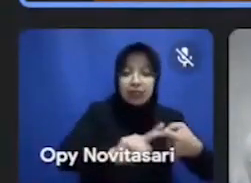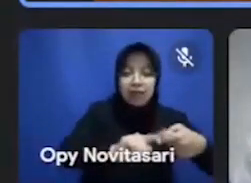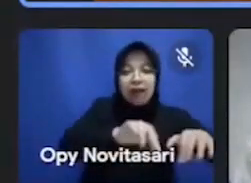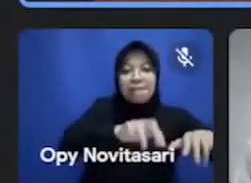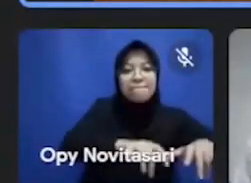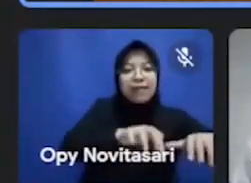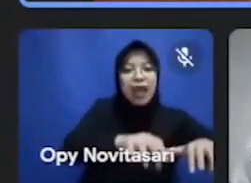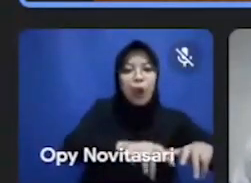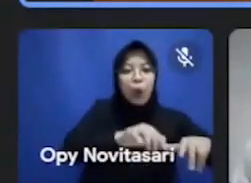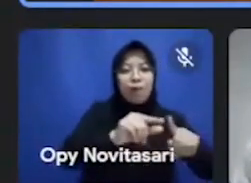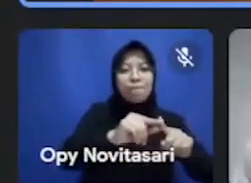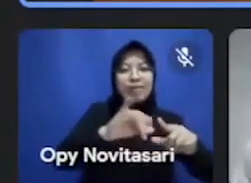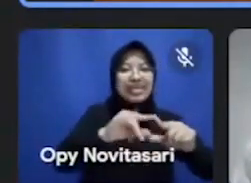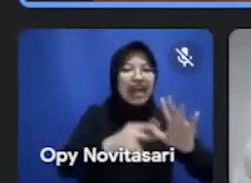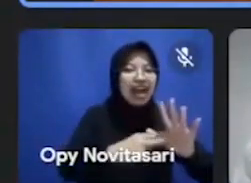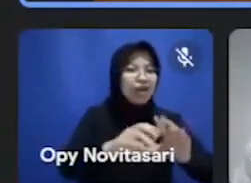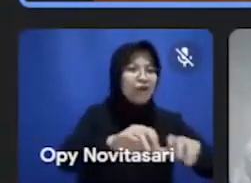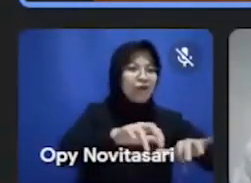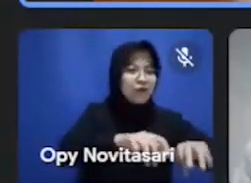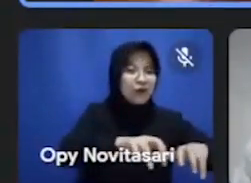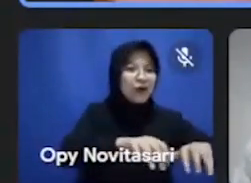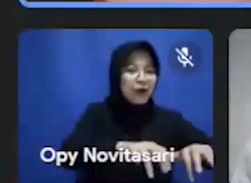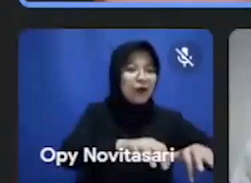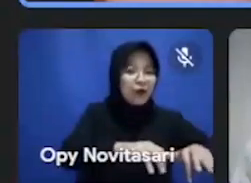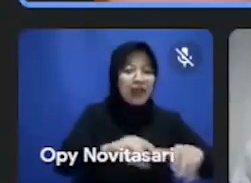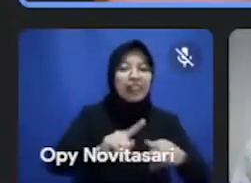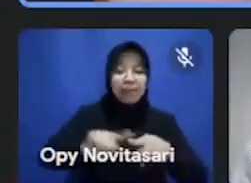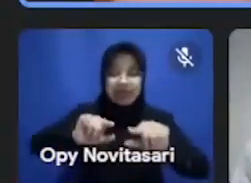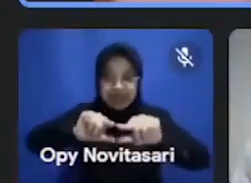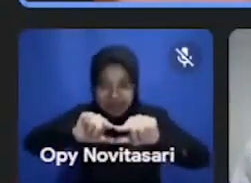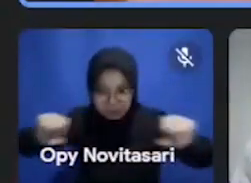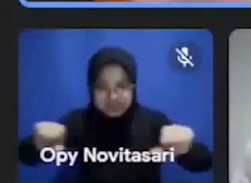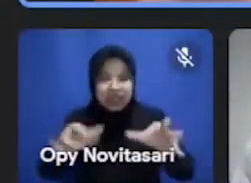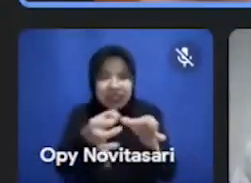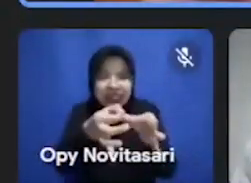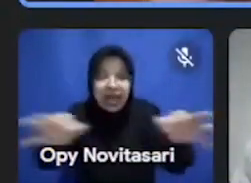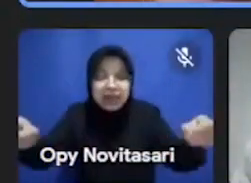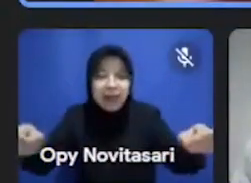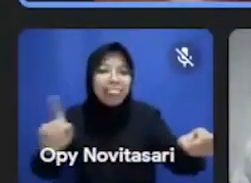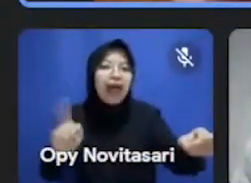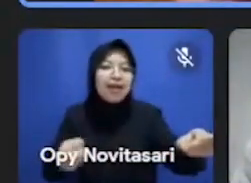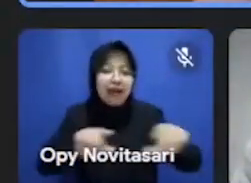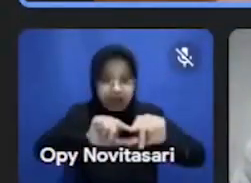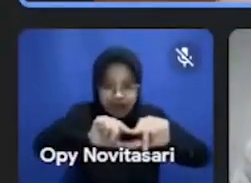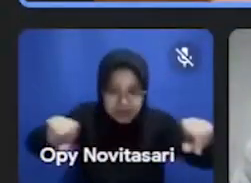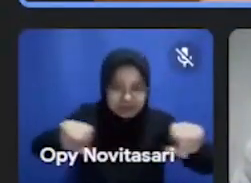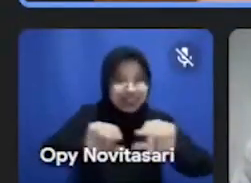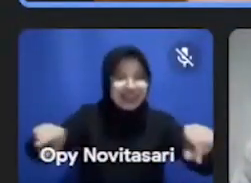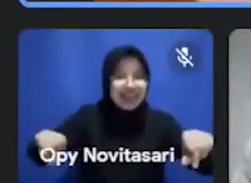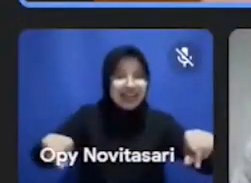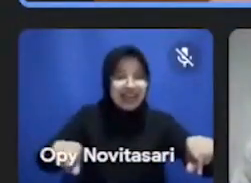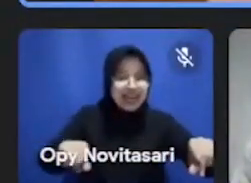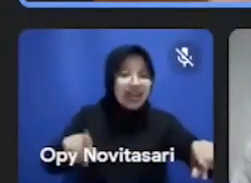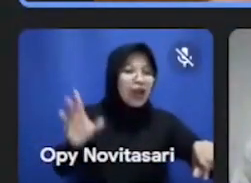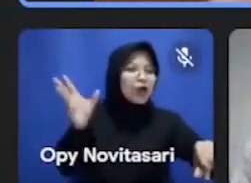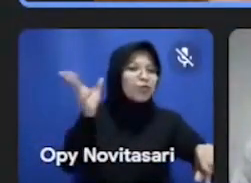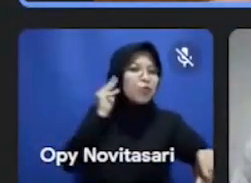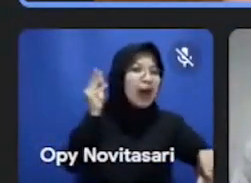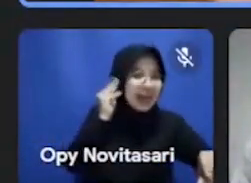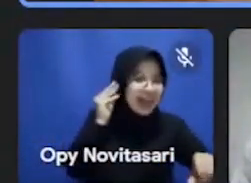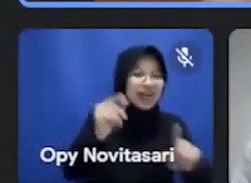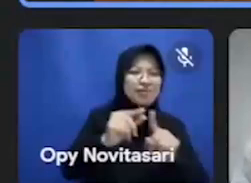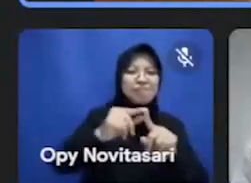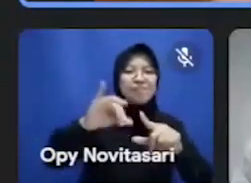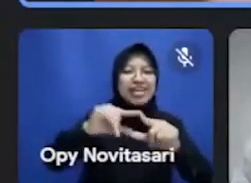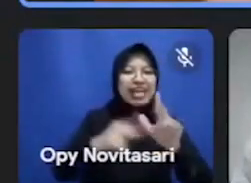kan nah saya ada kasih caption yang menerangkan ee bunyi piano tersebut gitu